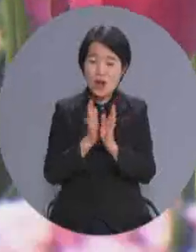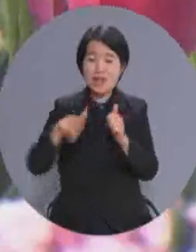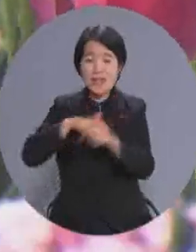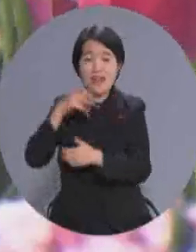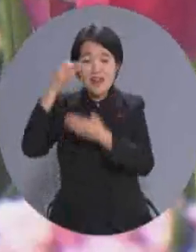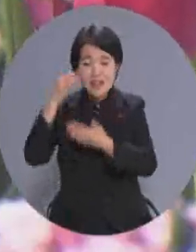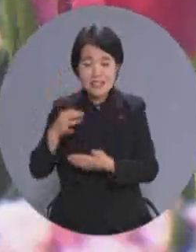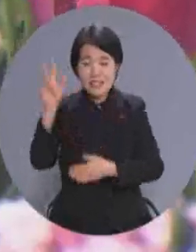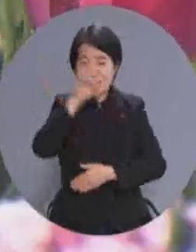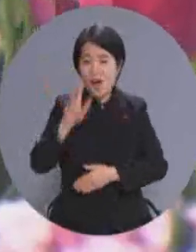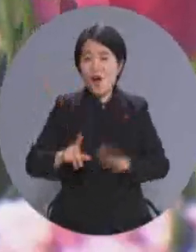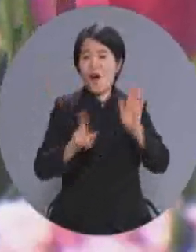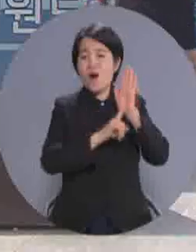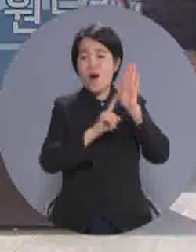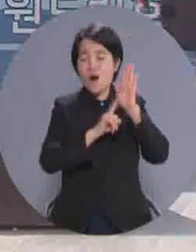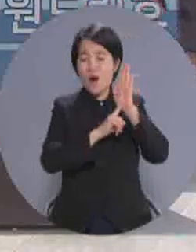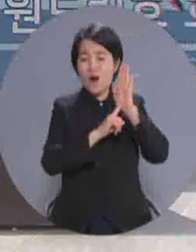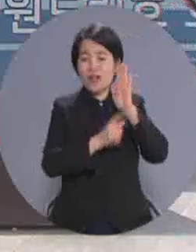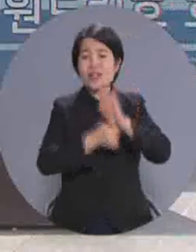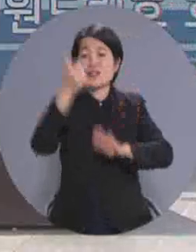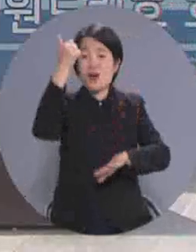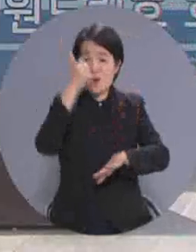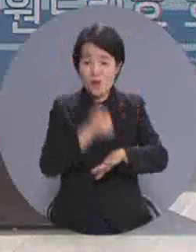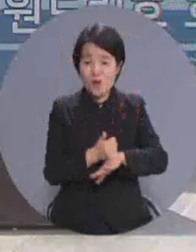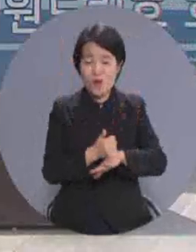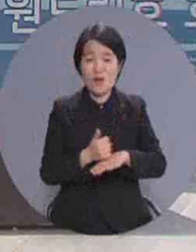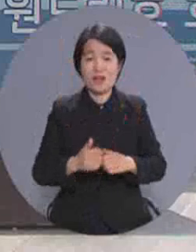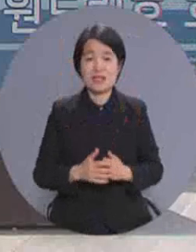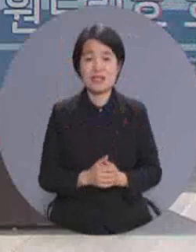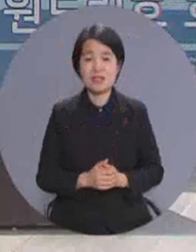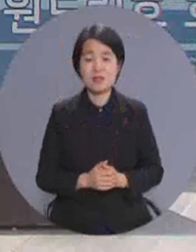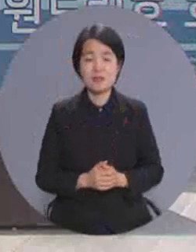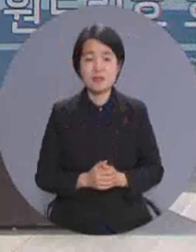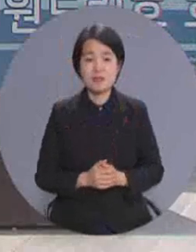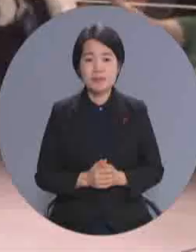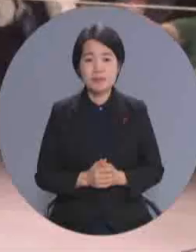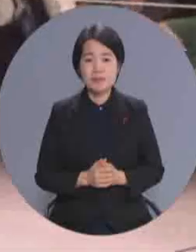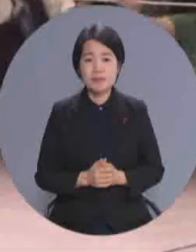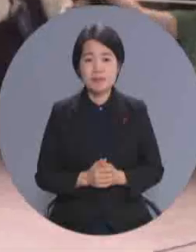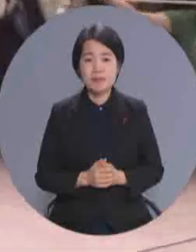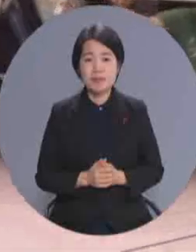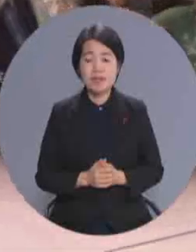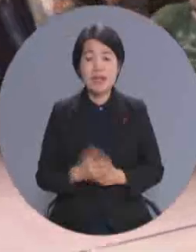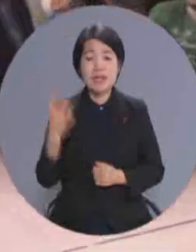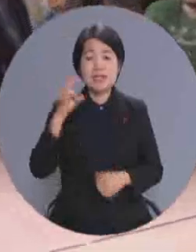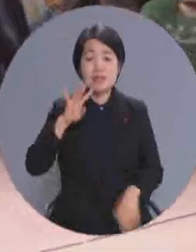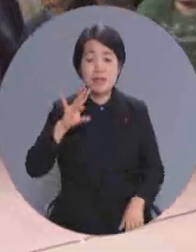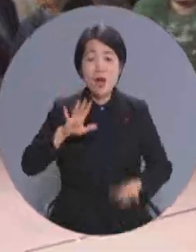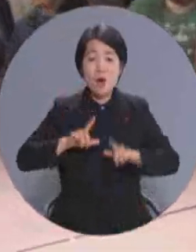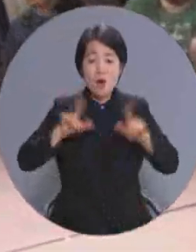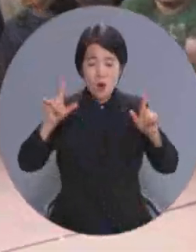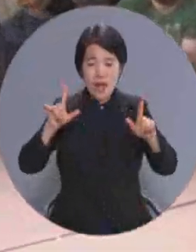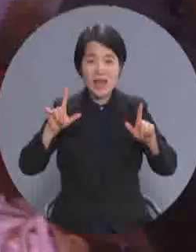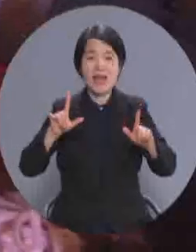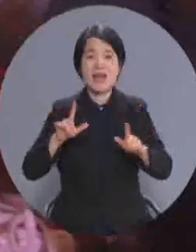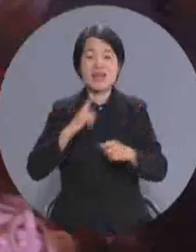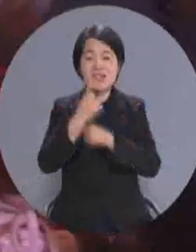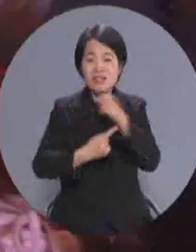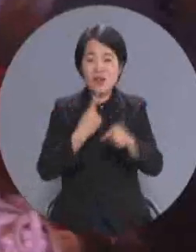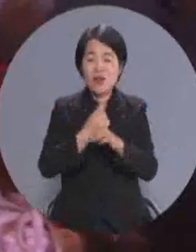가치를 전국에 성공적으로 각인시키는 계기를 마련했던 순천시. 2024년 갑진년